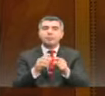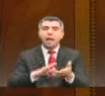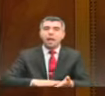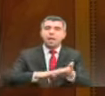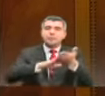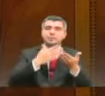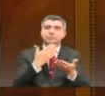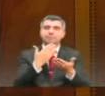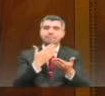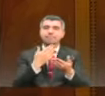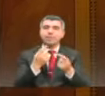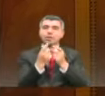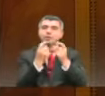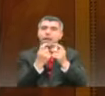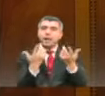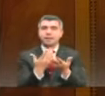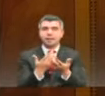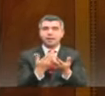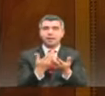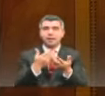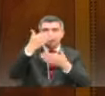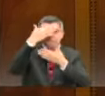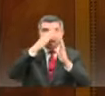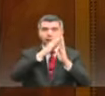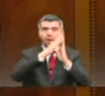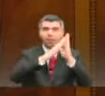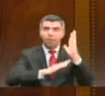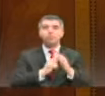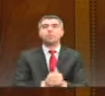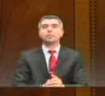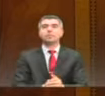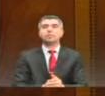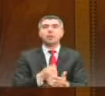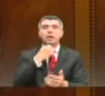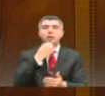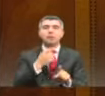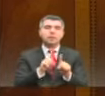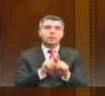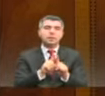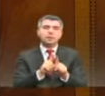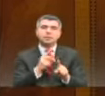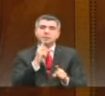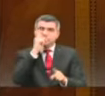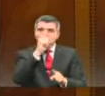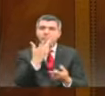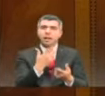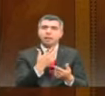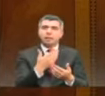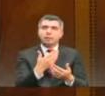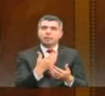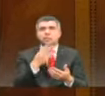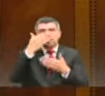الوطني عن طريق مواصلة تحسين مناخ الأعمال لتمكين